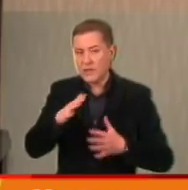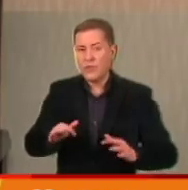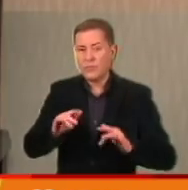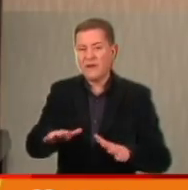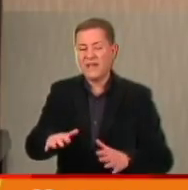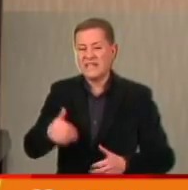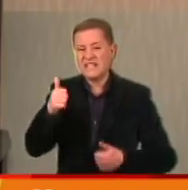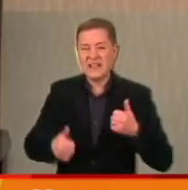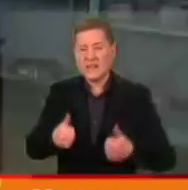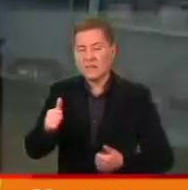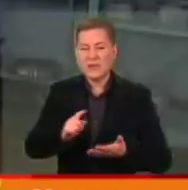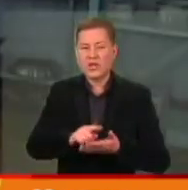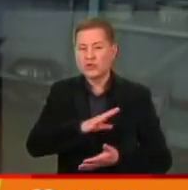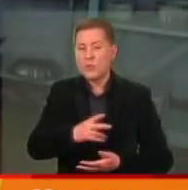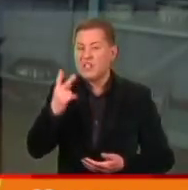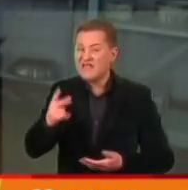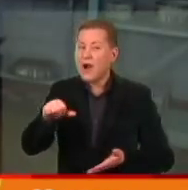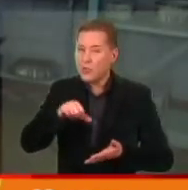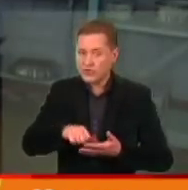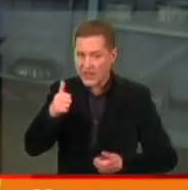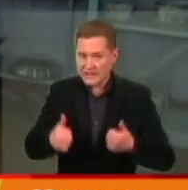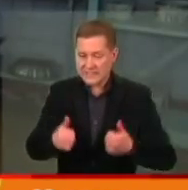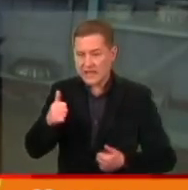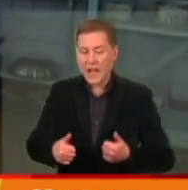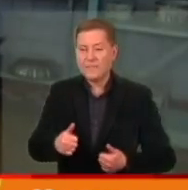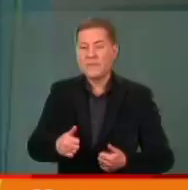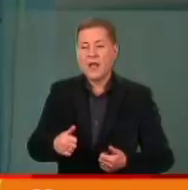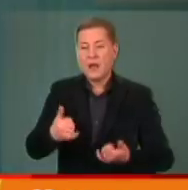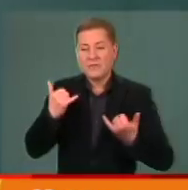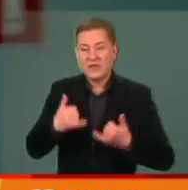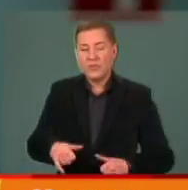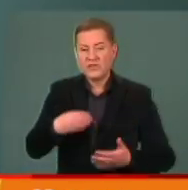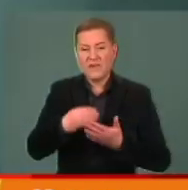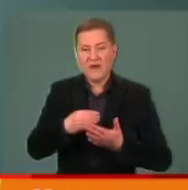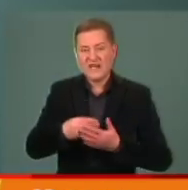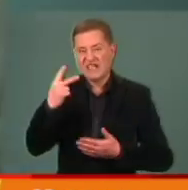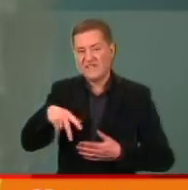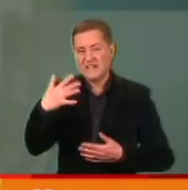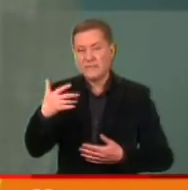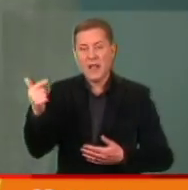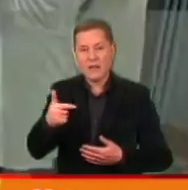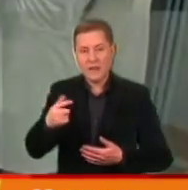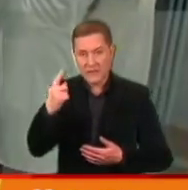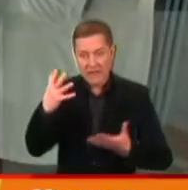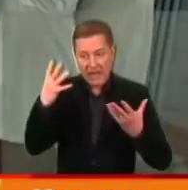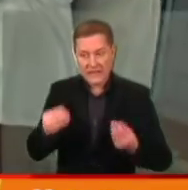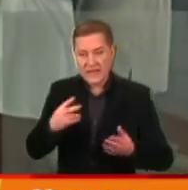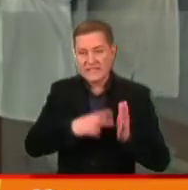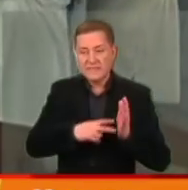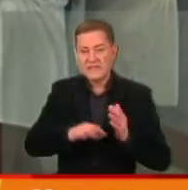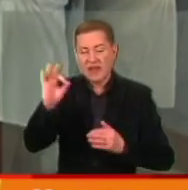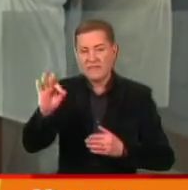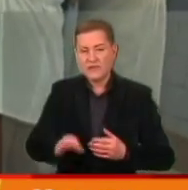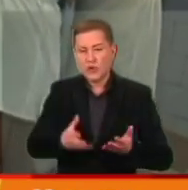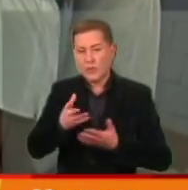що має бути хоча б 2 учасника. Батьки дивуються, вартість садочкового харчування становить 25 гривень на день. 70% платять